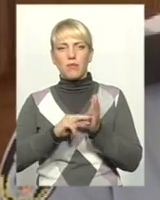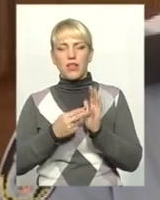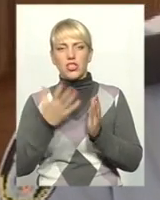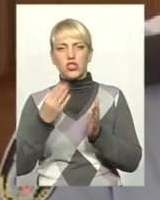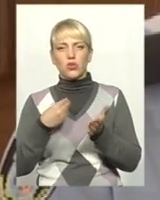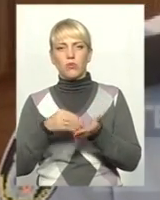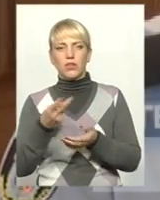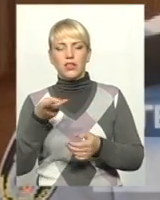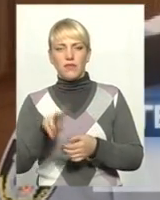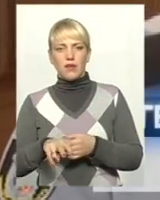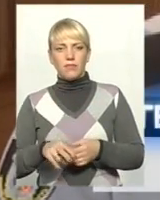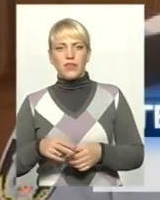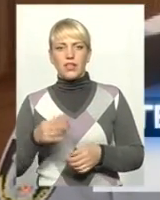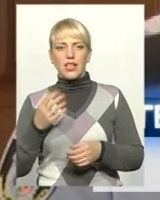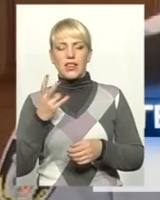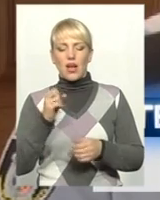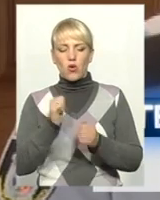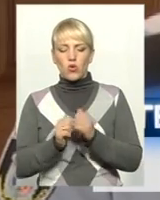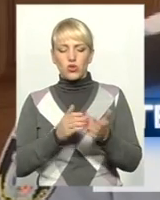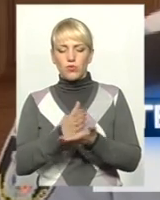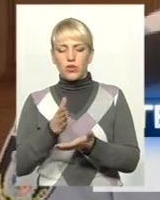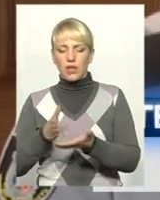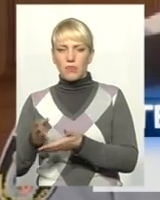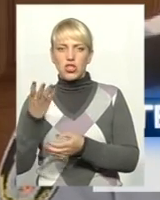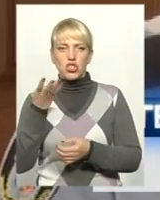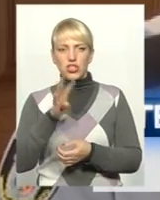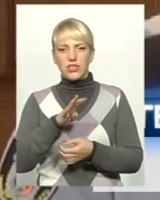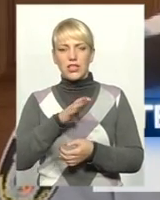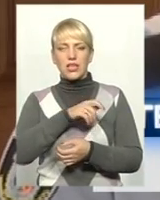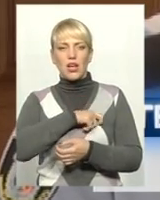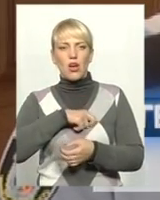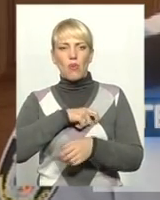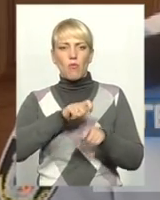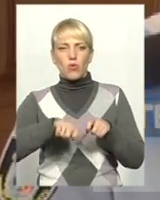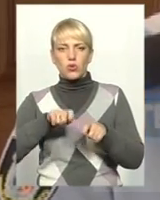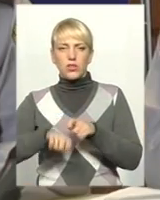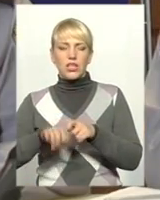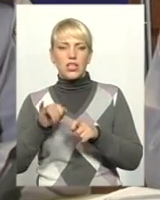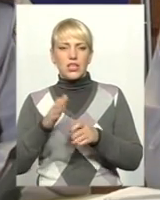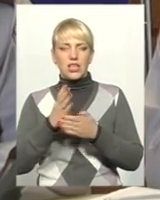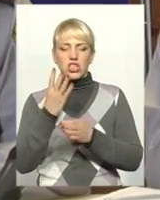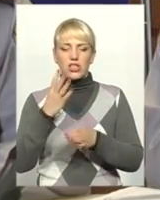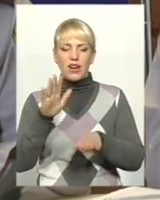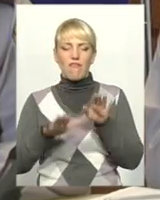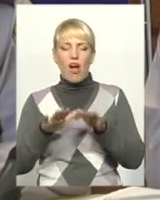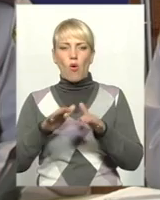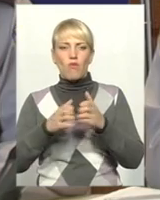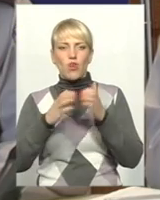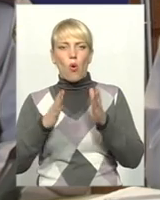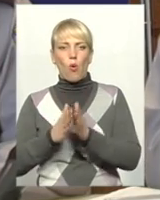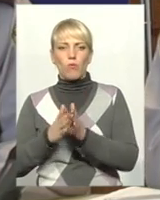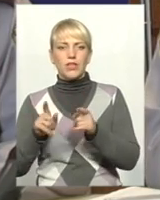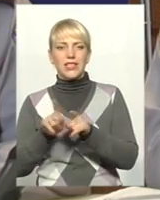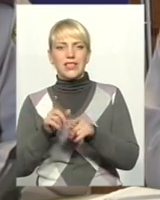напрямок, скажімо, є 4 стаціонарних пости і 4 по 4 напрямках є такі вагові комплекси, де встановлюються, є